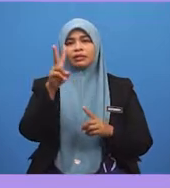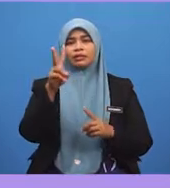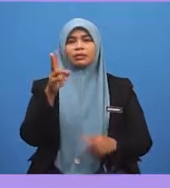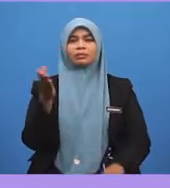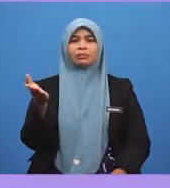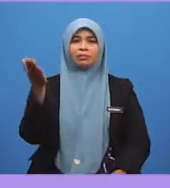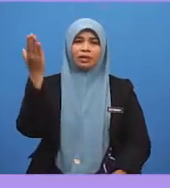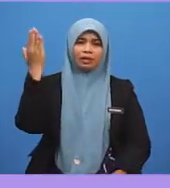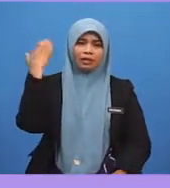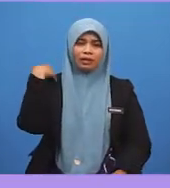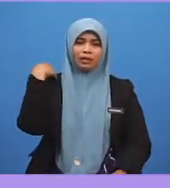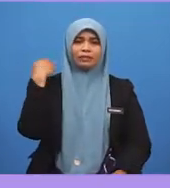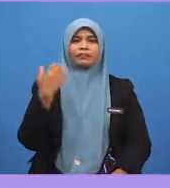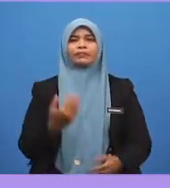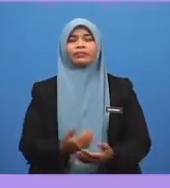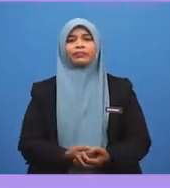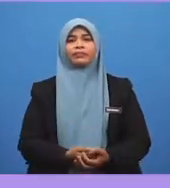iaitu belakang.